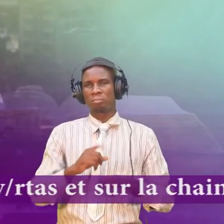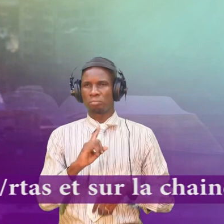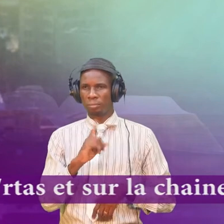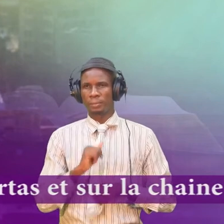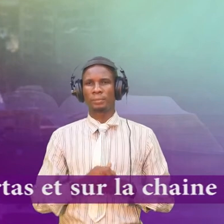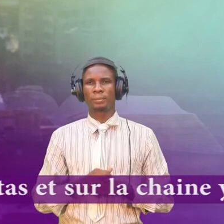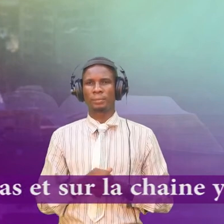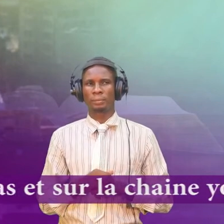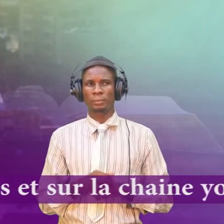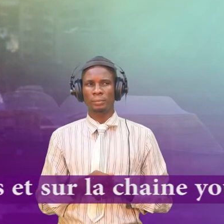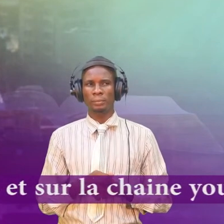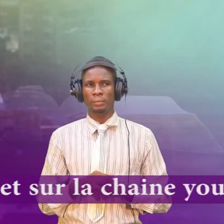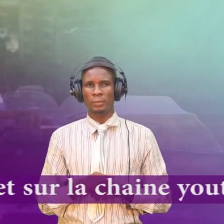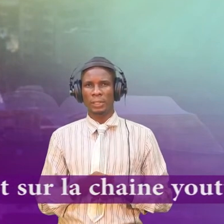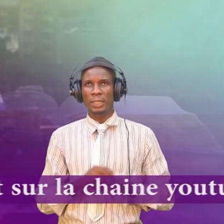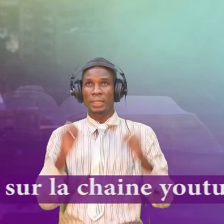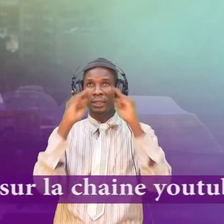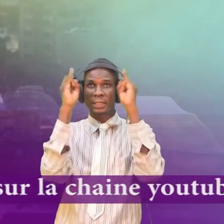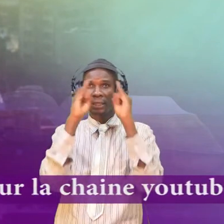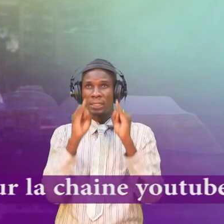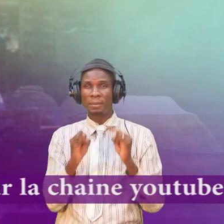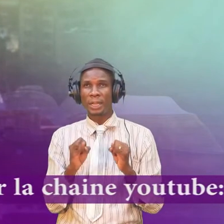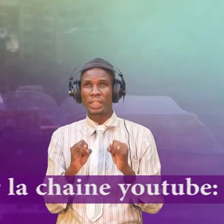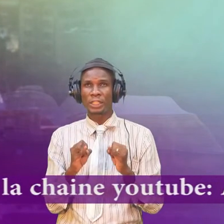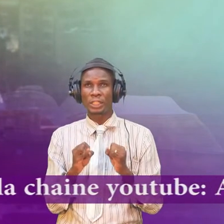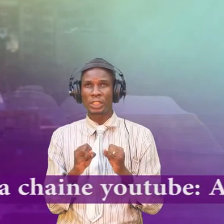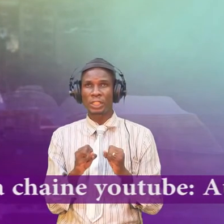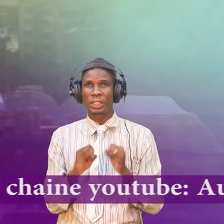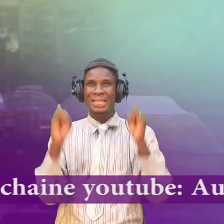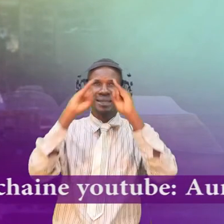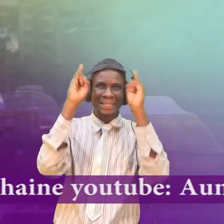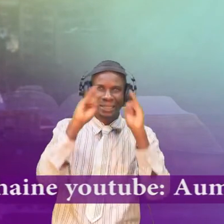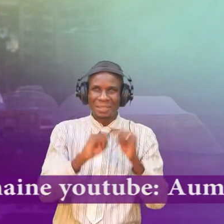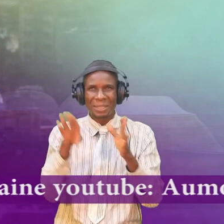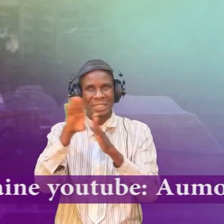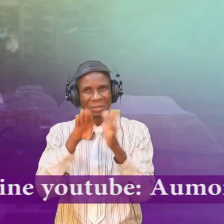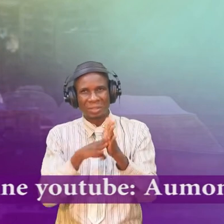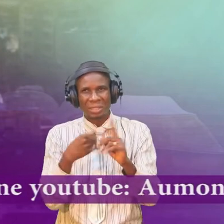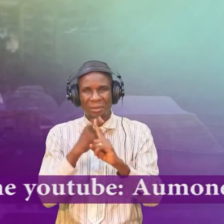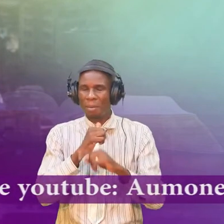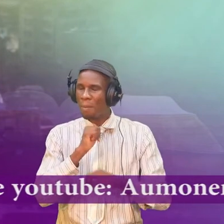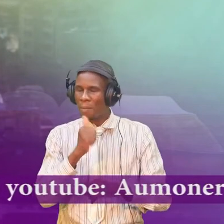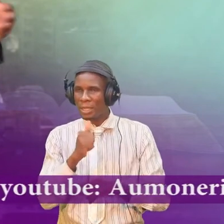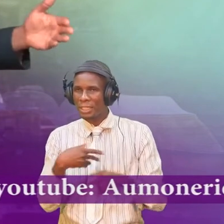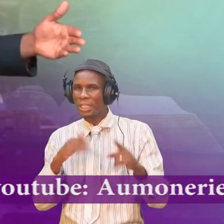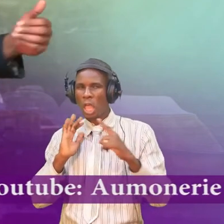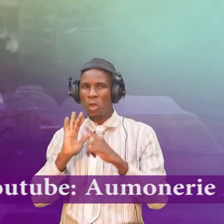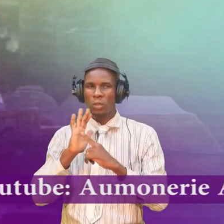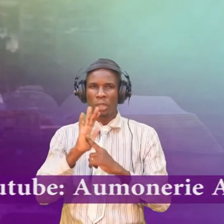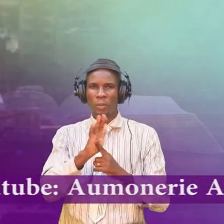Na wanasema kila moja anaweza kutumia njia yake ili afike vileleni. Ndivyo inavyokuwa kwa wokovu. Ni hatari.